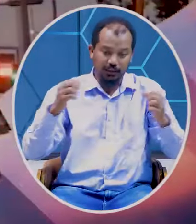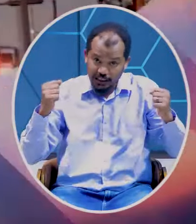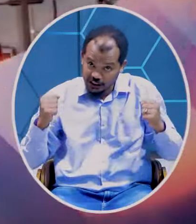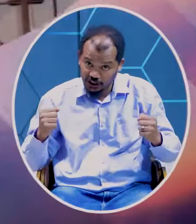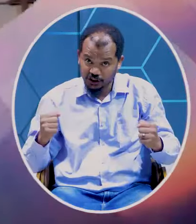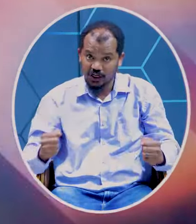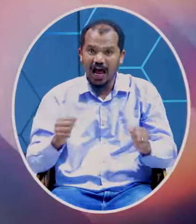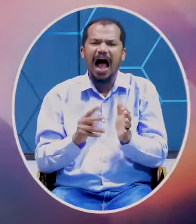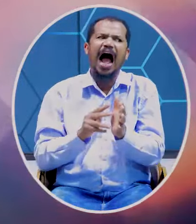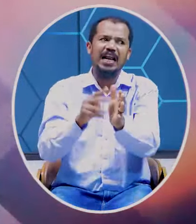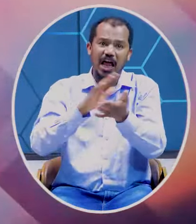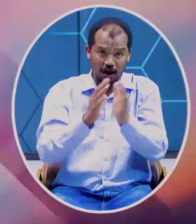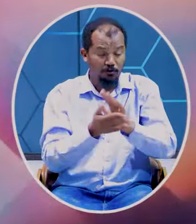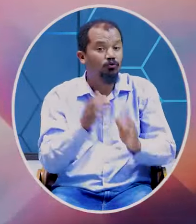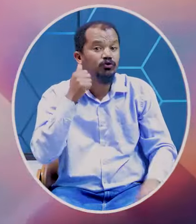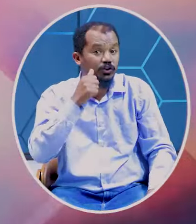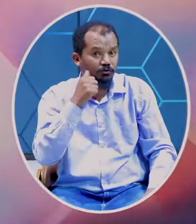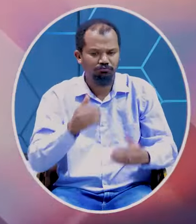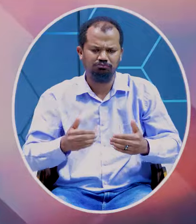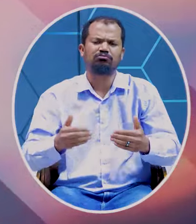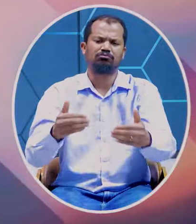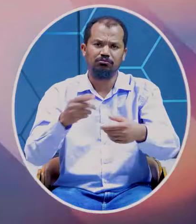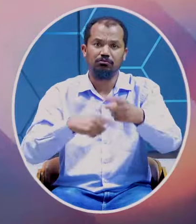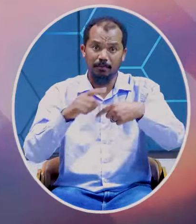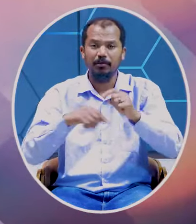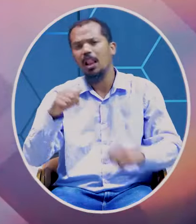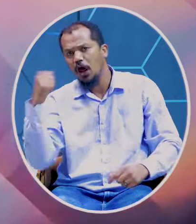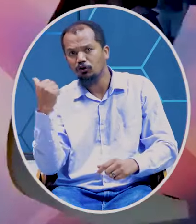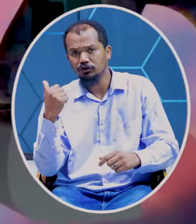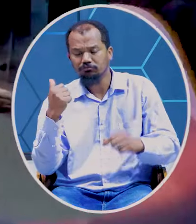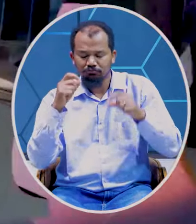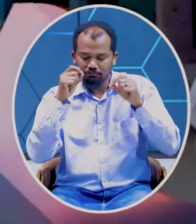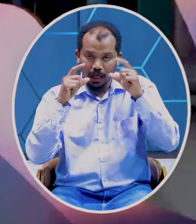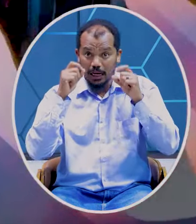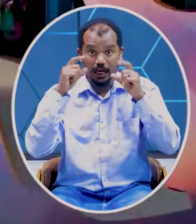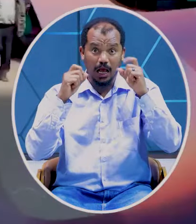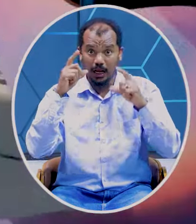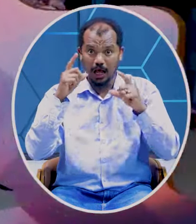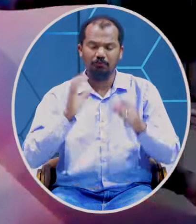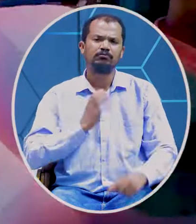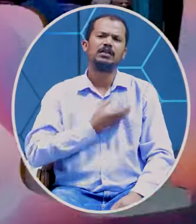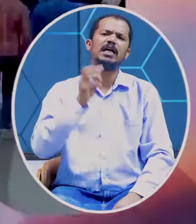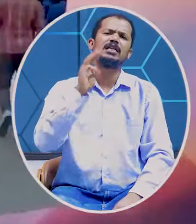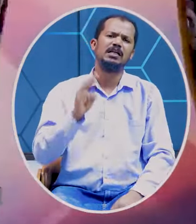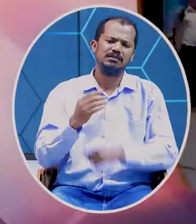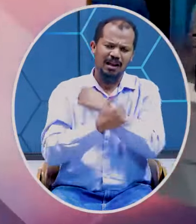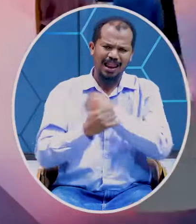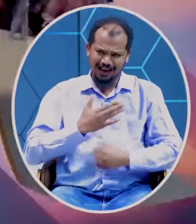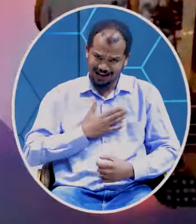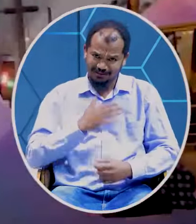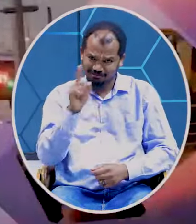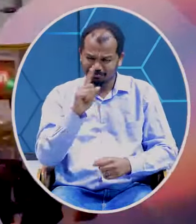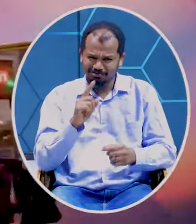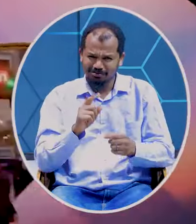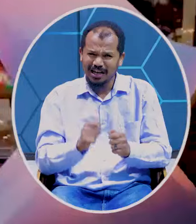ለማሳደግ እንዲቻል አርአያ የሚሆኑ ሴቶችን ወደፊት በማምጣት ሌሎችንም ያነቃቃል። እኛስ